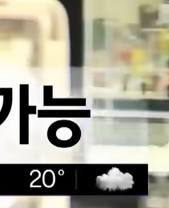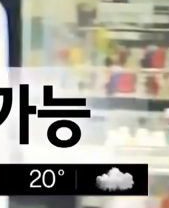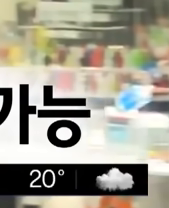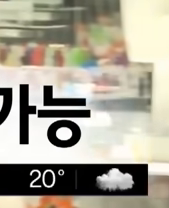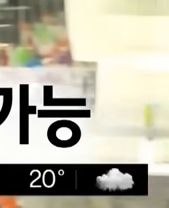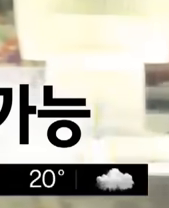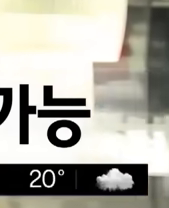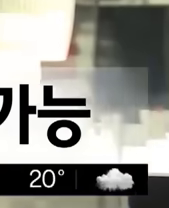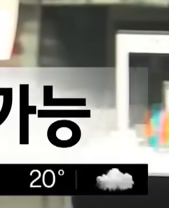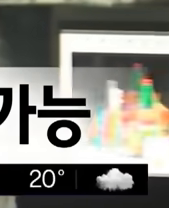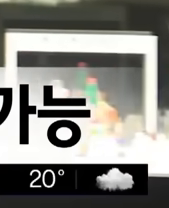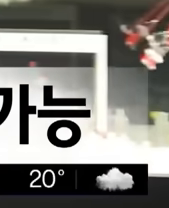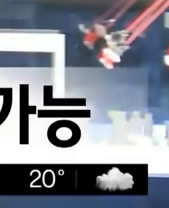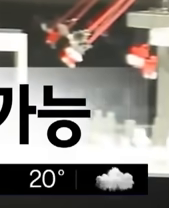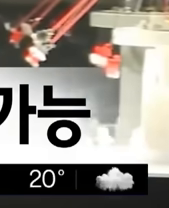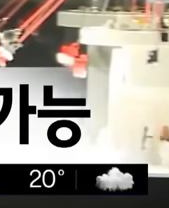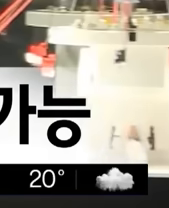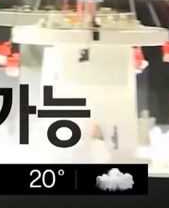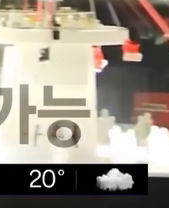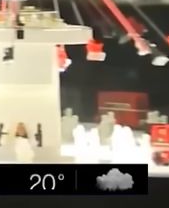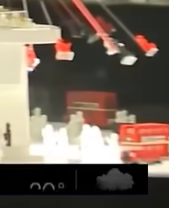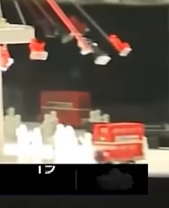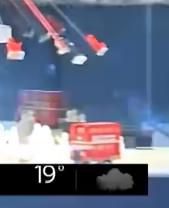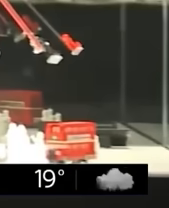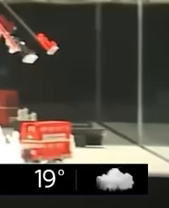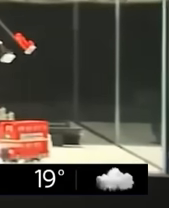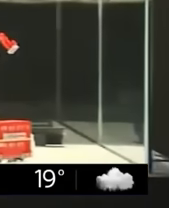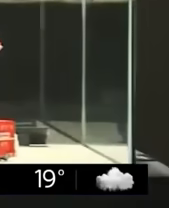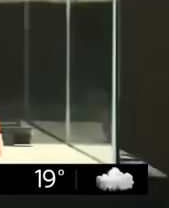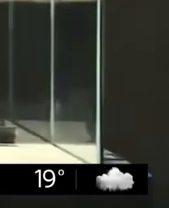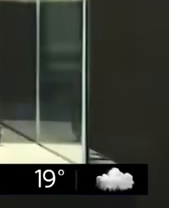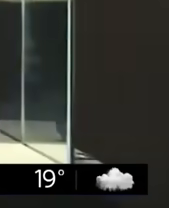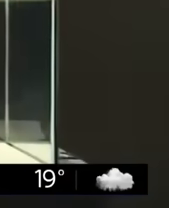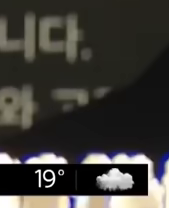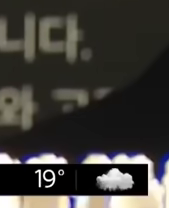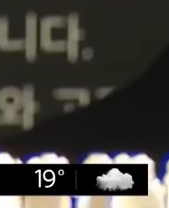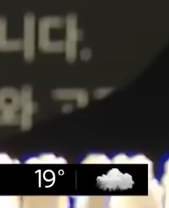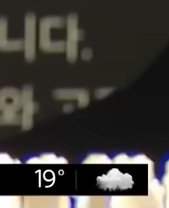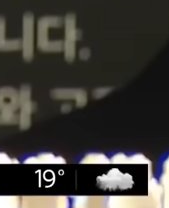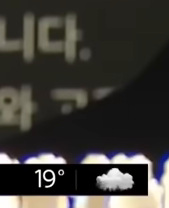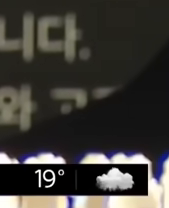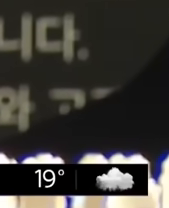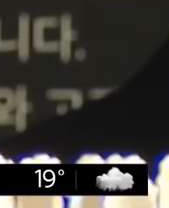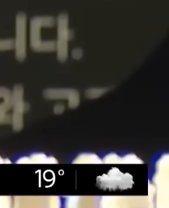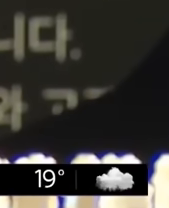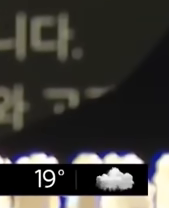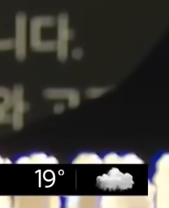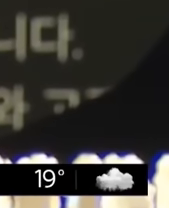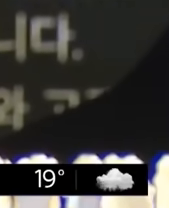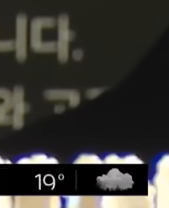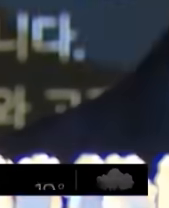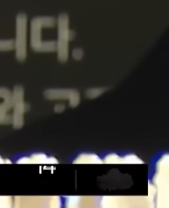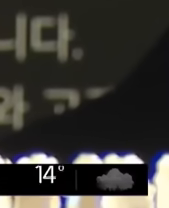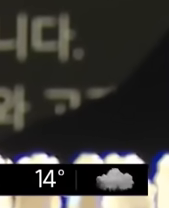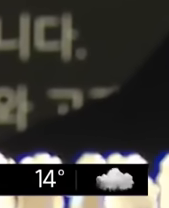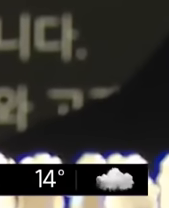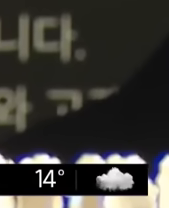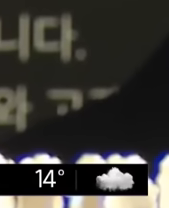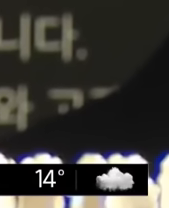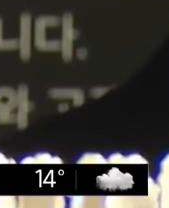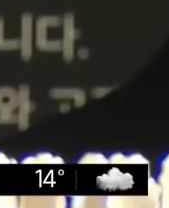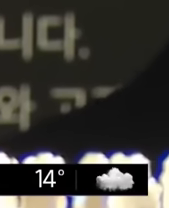경우 변호사법 위반이나 알선수재 혐의로 처벌될 수 있다고 명시하고 있습니다. MBC 뉴스